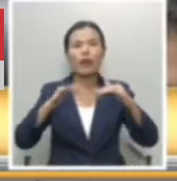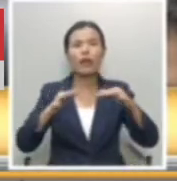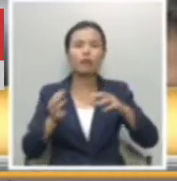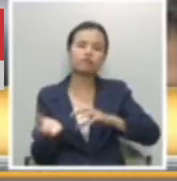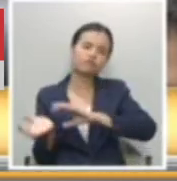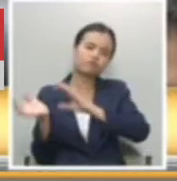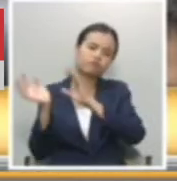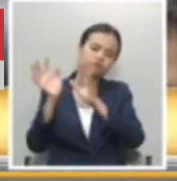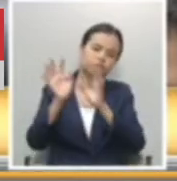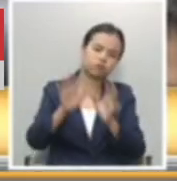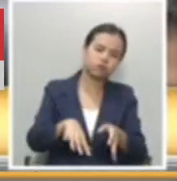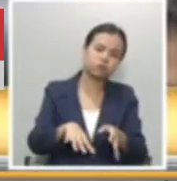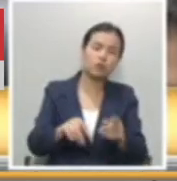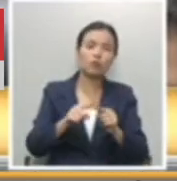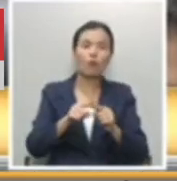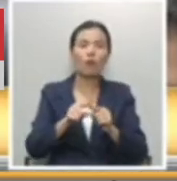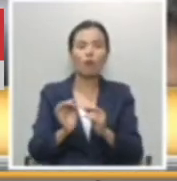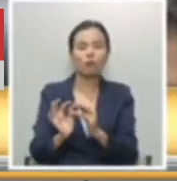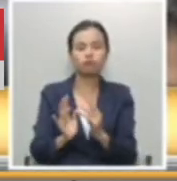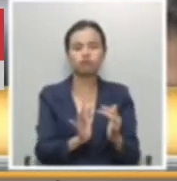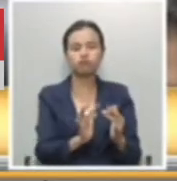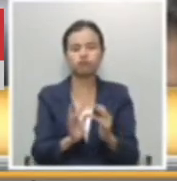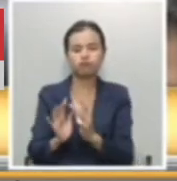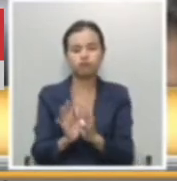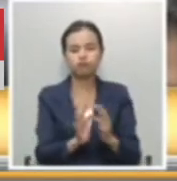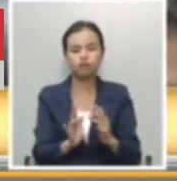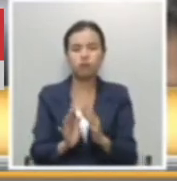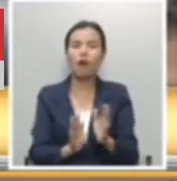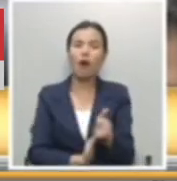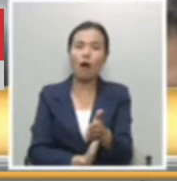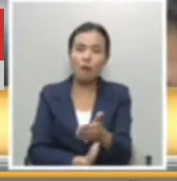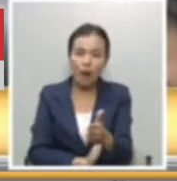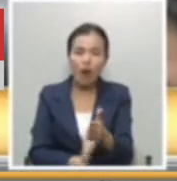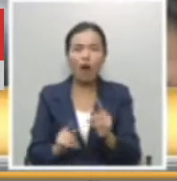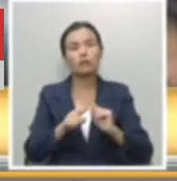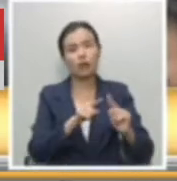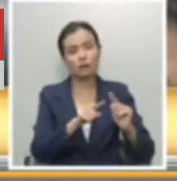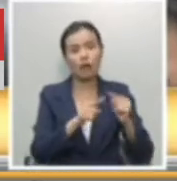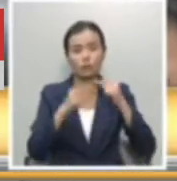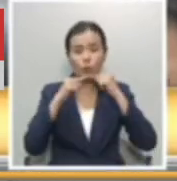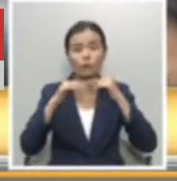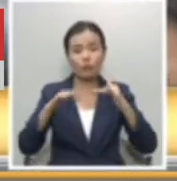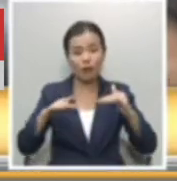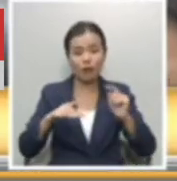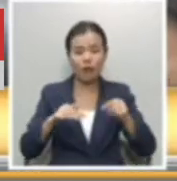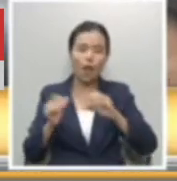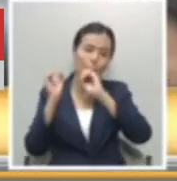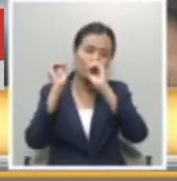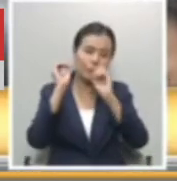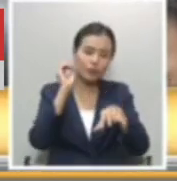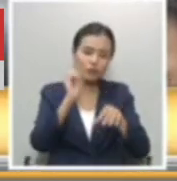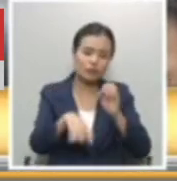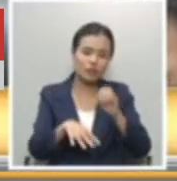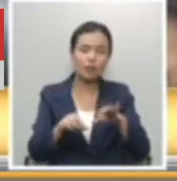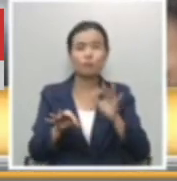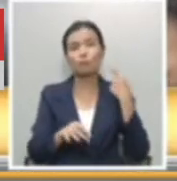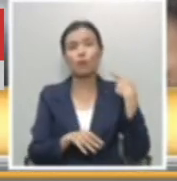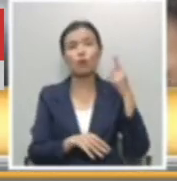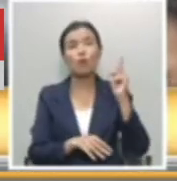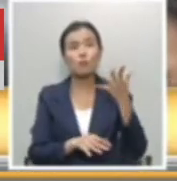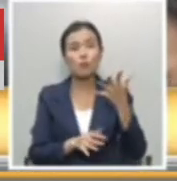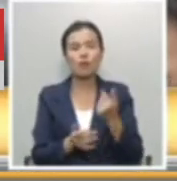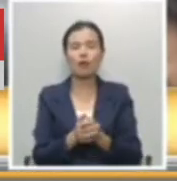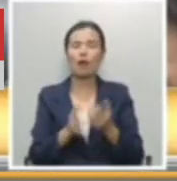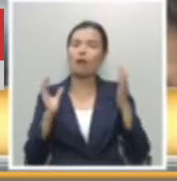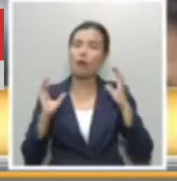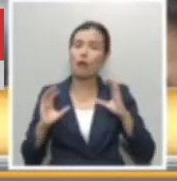ป็นที่อยู่ของปะการังก็ทำได้แค่นั้นแหละครับท่านประธานครับรัฐบา